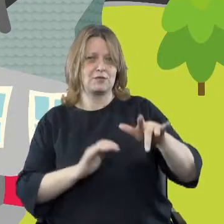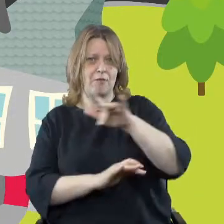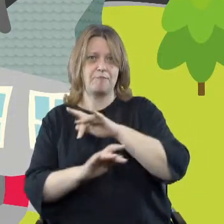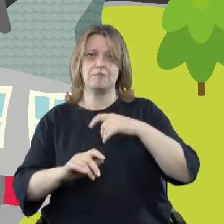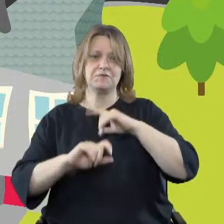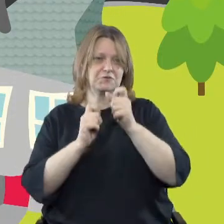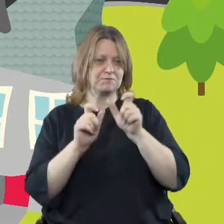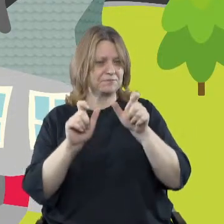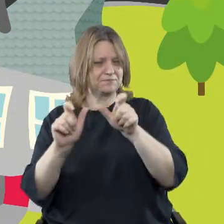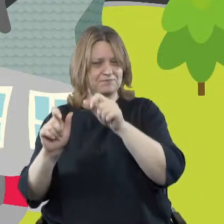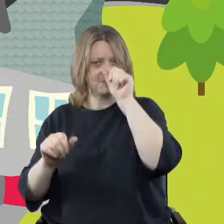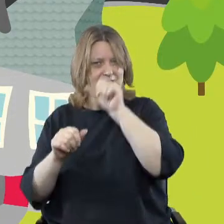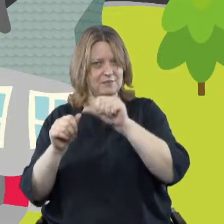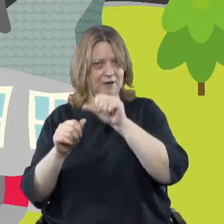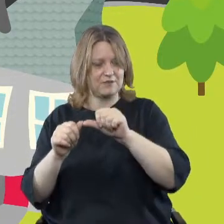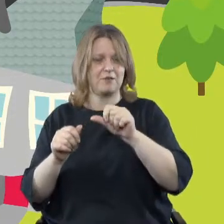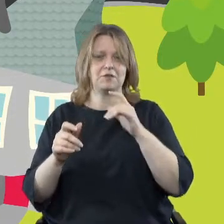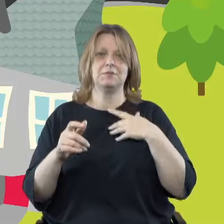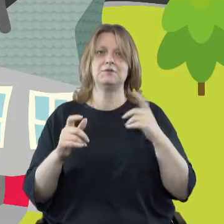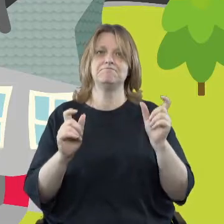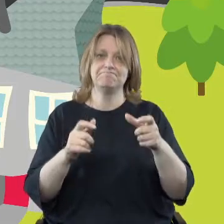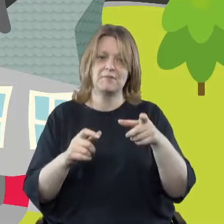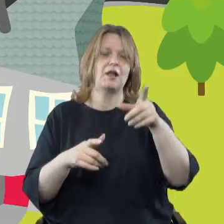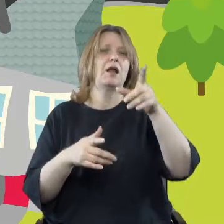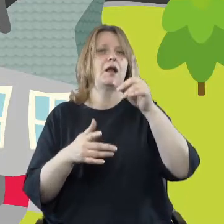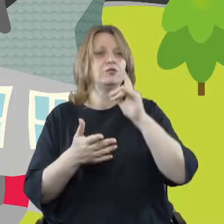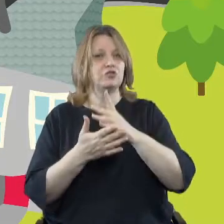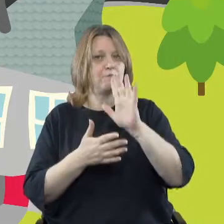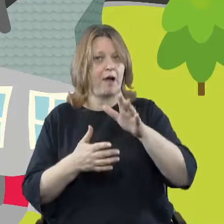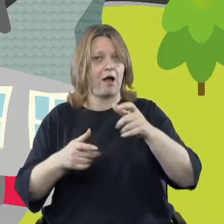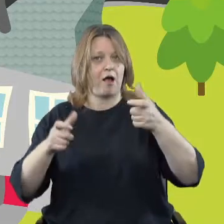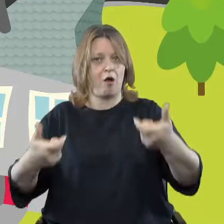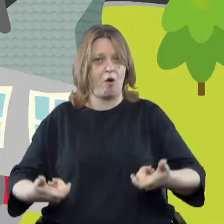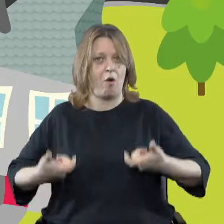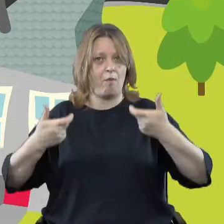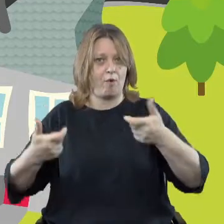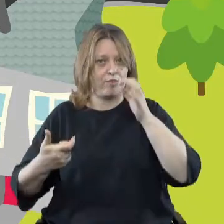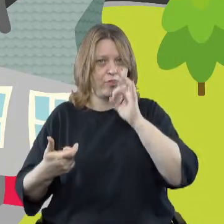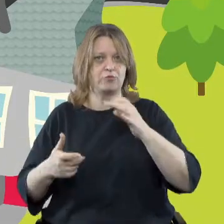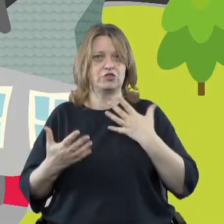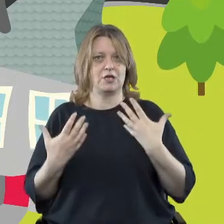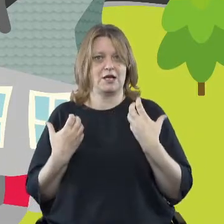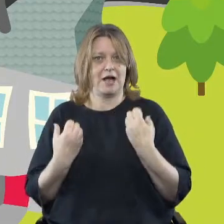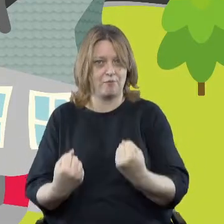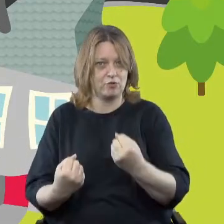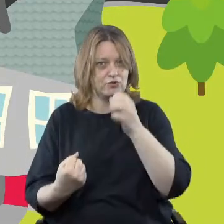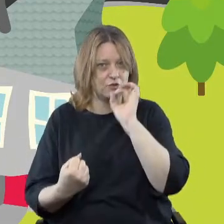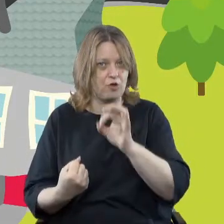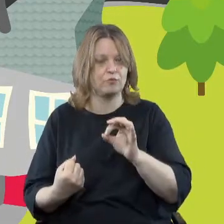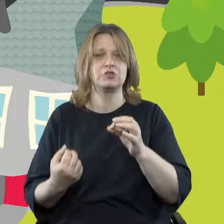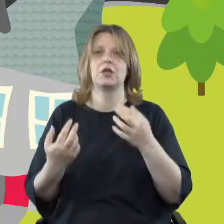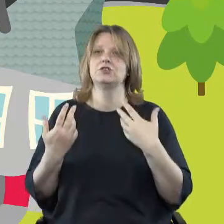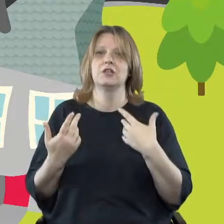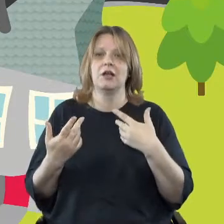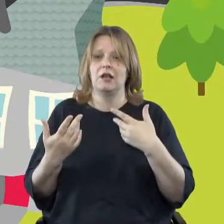zatrzymujemy, weryfikujemy w nich, czy są dobre opony, czy działają hamulce, czy nic na drogę się